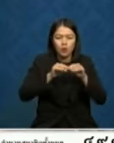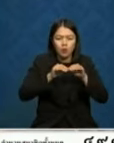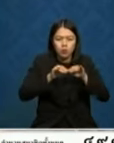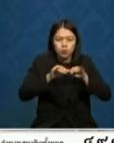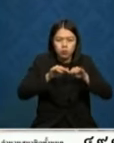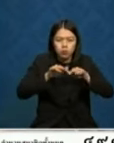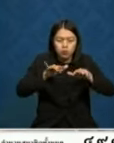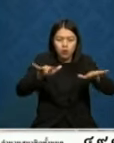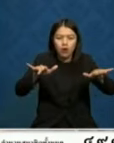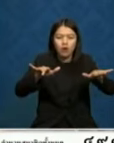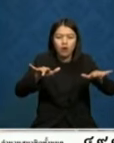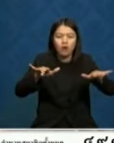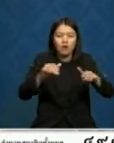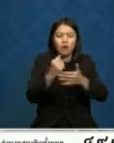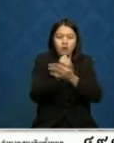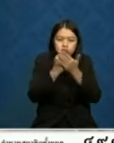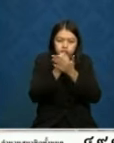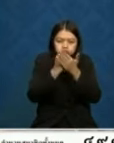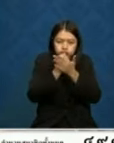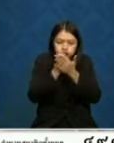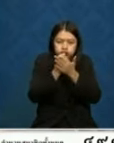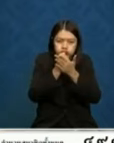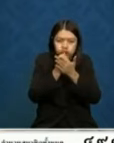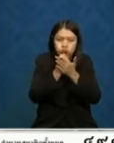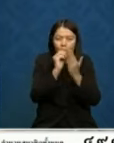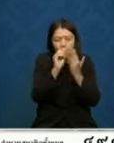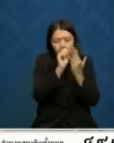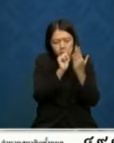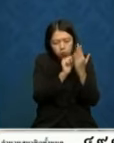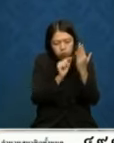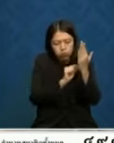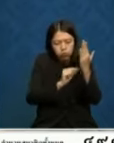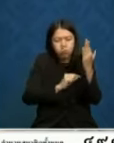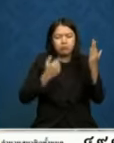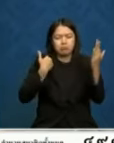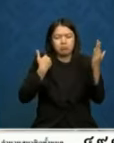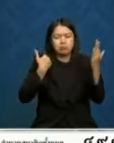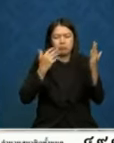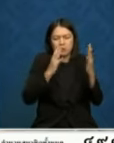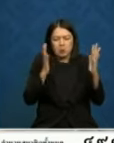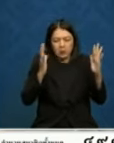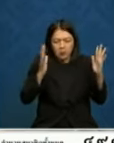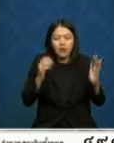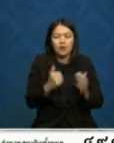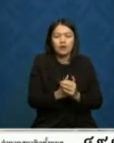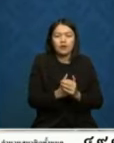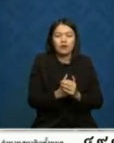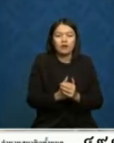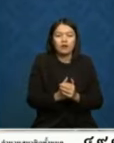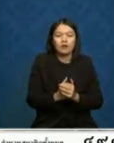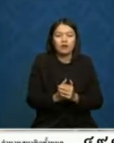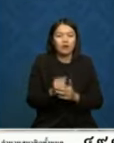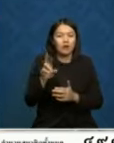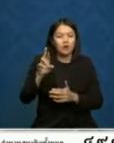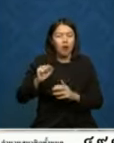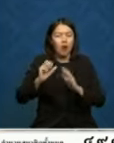าดของยาเสพติดไปทั่วทุกผลทุกแห่งหลายๆครั้งในสภาแห่งนี้ปฏิเสธไม่ได้มีการ